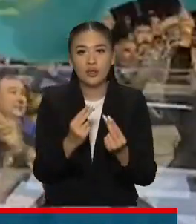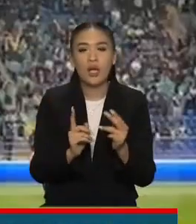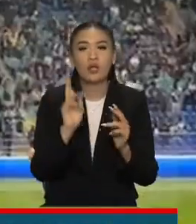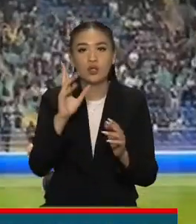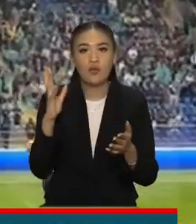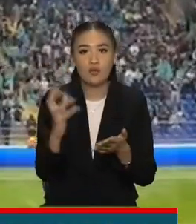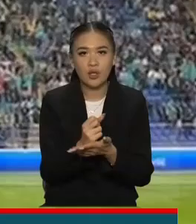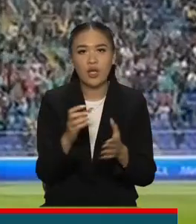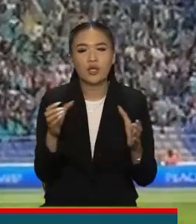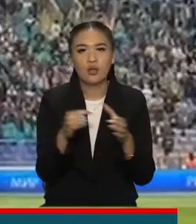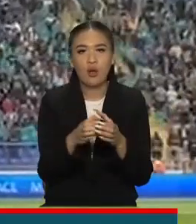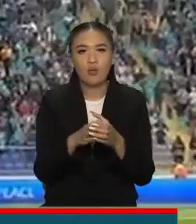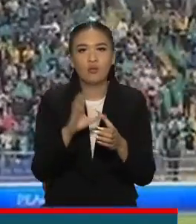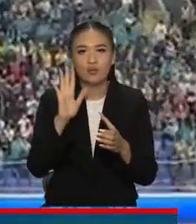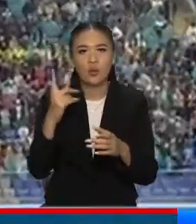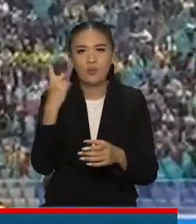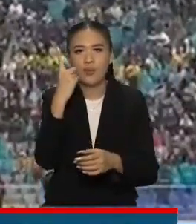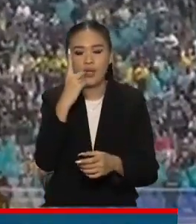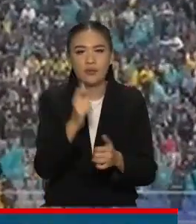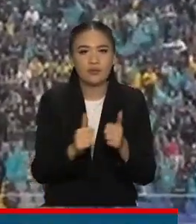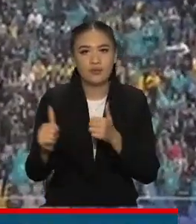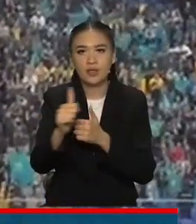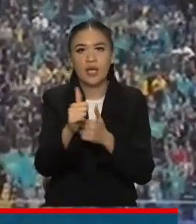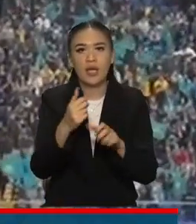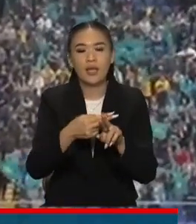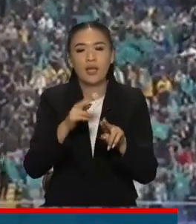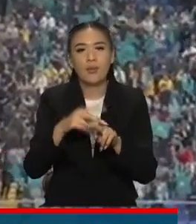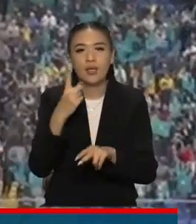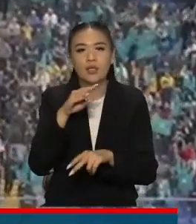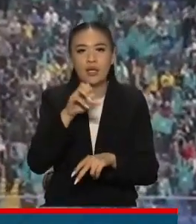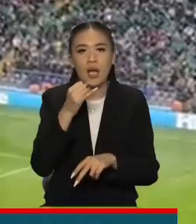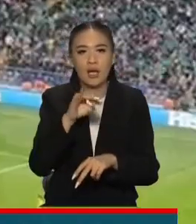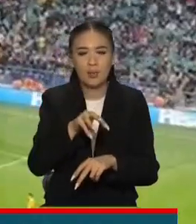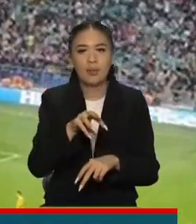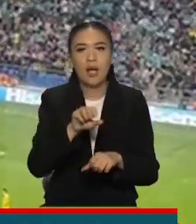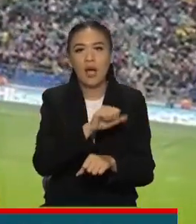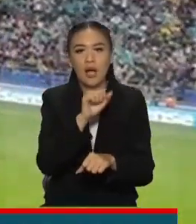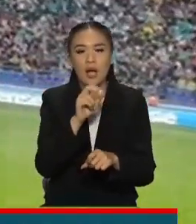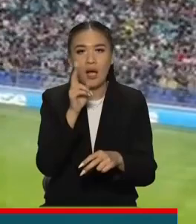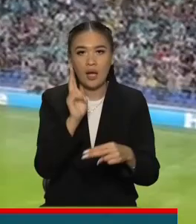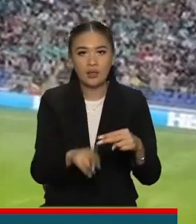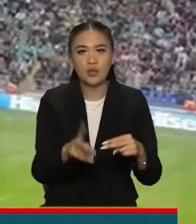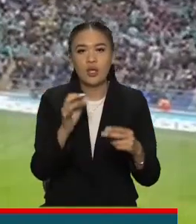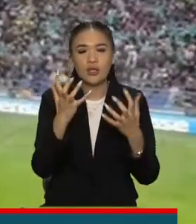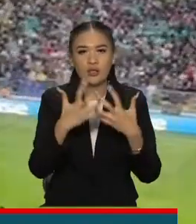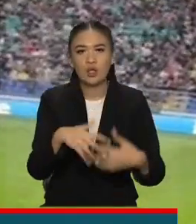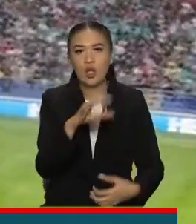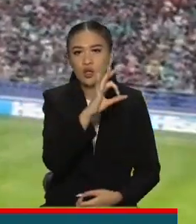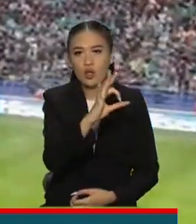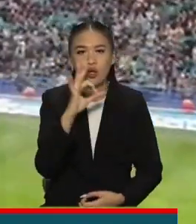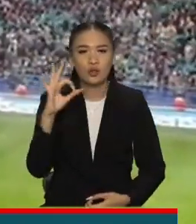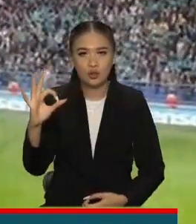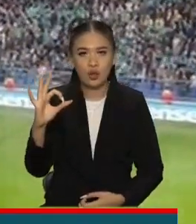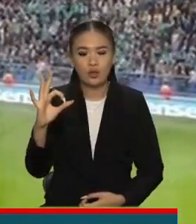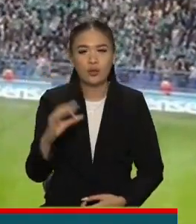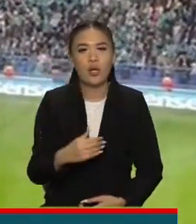команда өз тобында жеке дара көш бастайды. Әзірге бірінші тайм аяқталды. Оның қорытындысы бойынша есеп 0-0.